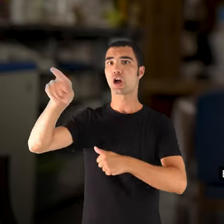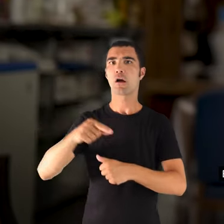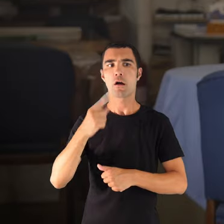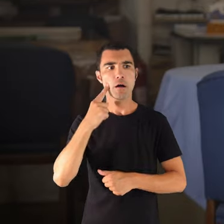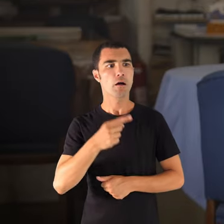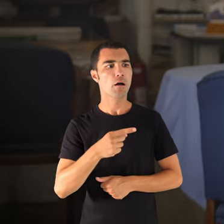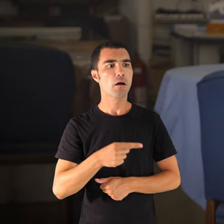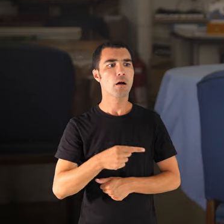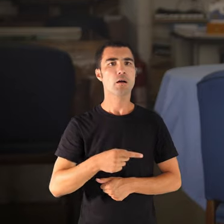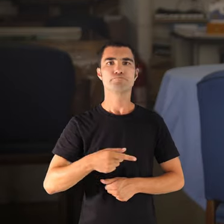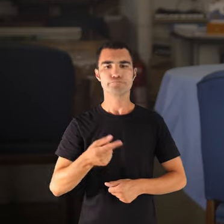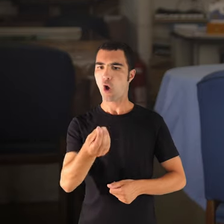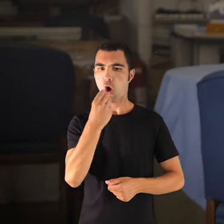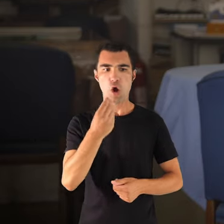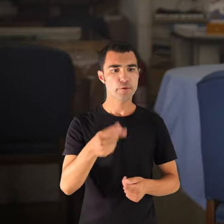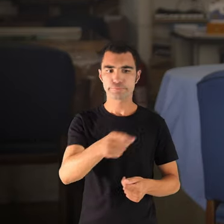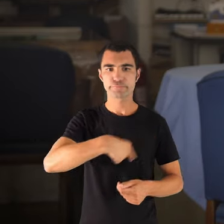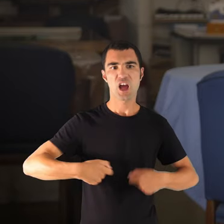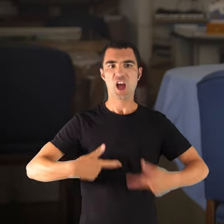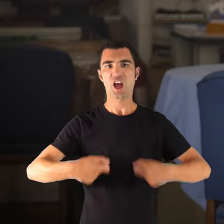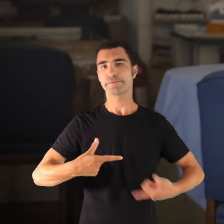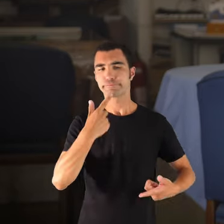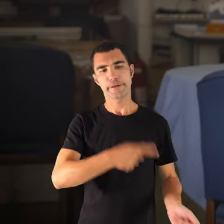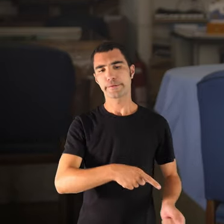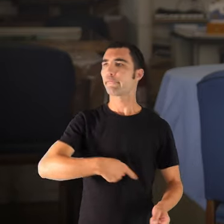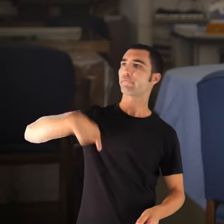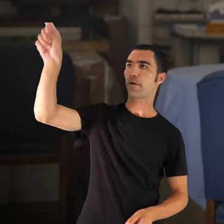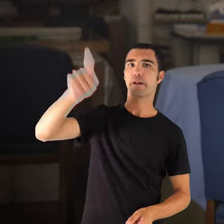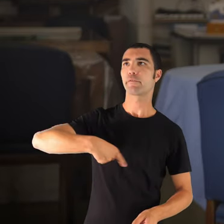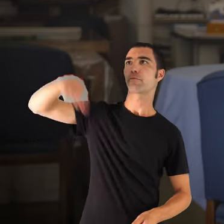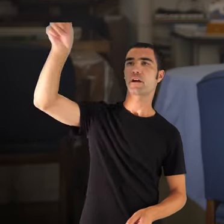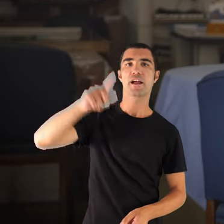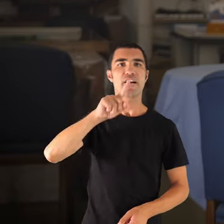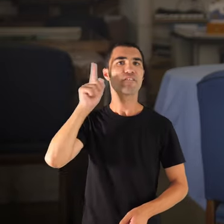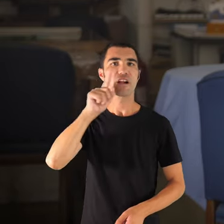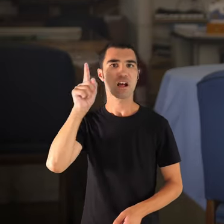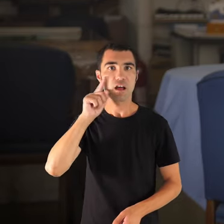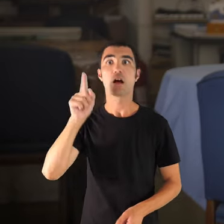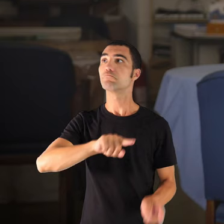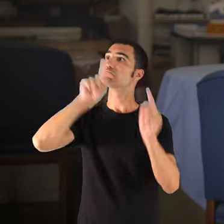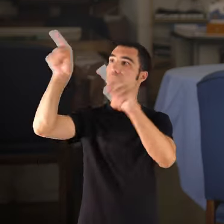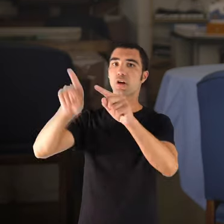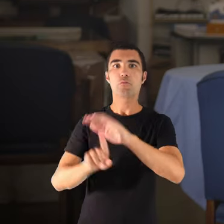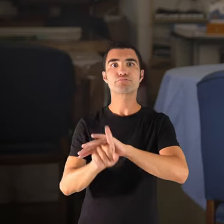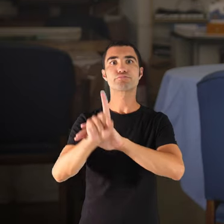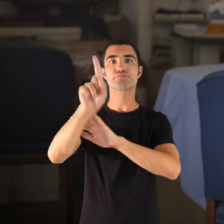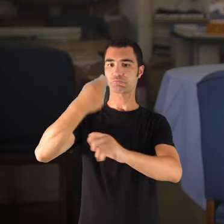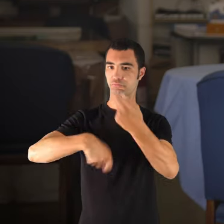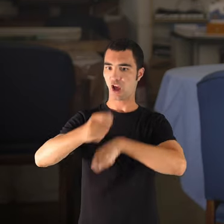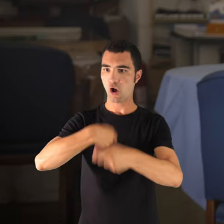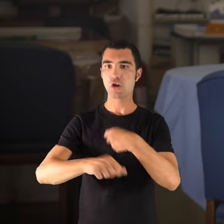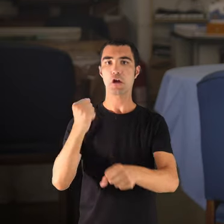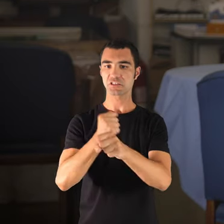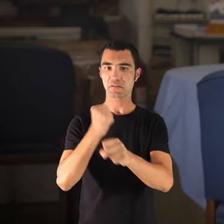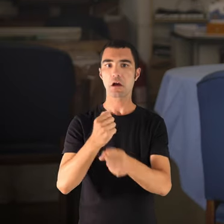se l'enduen a França, i mira, i va bo, que els hi va anar bé, que se van poder establir per ells, i van tenir un negoci, i va bo que no, que